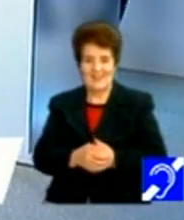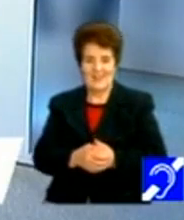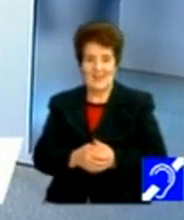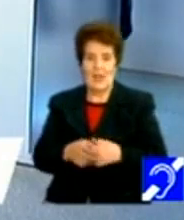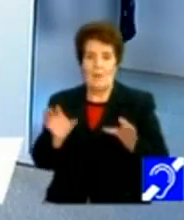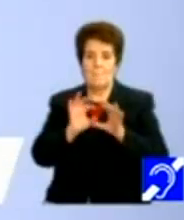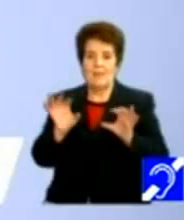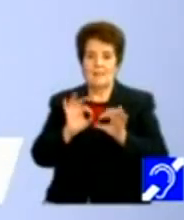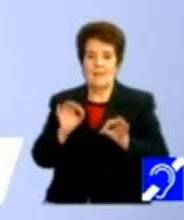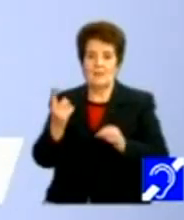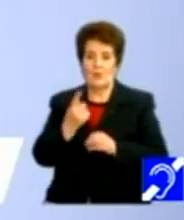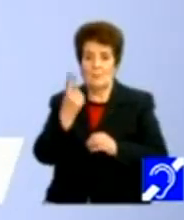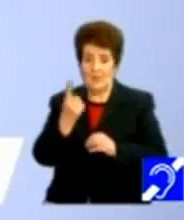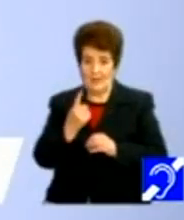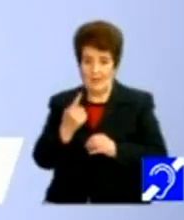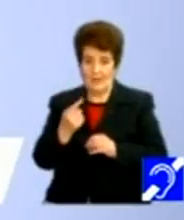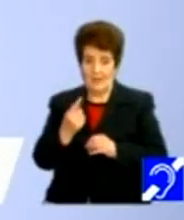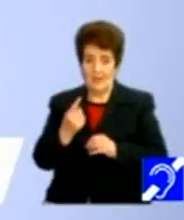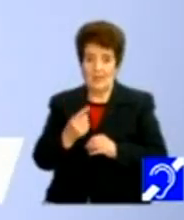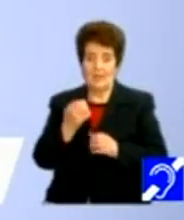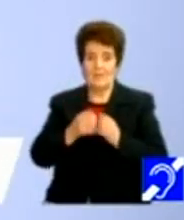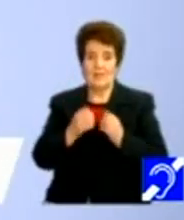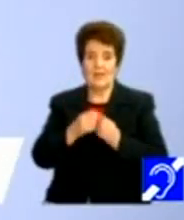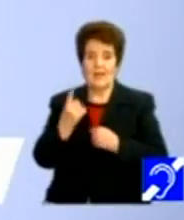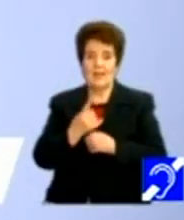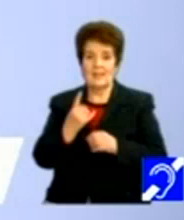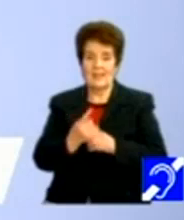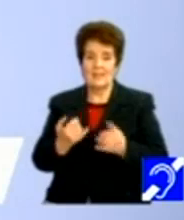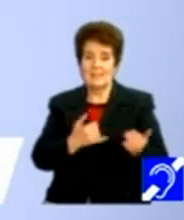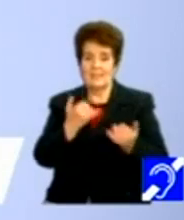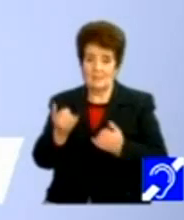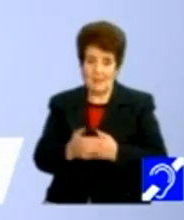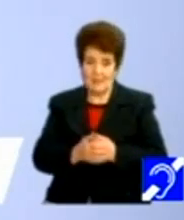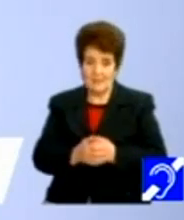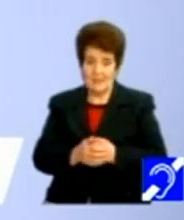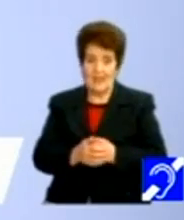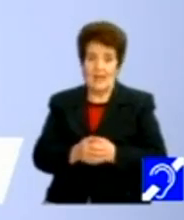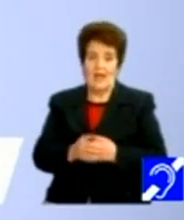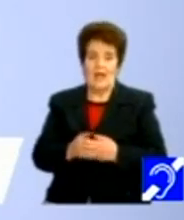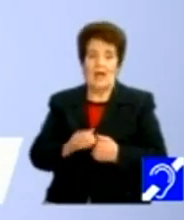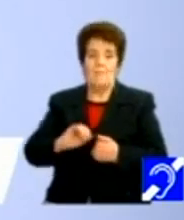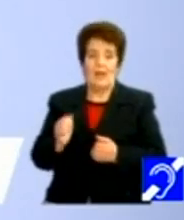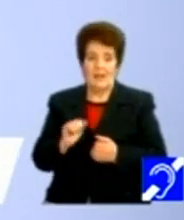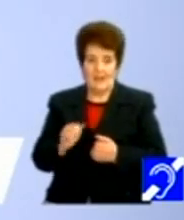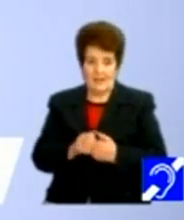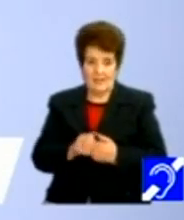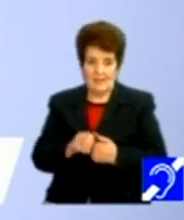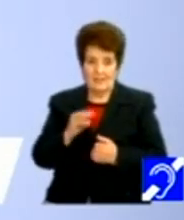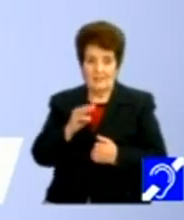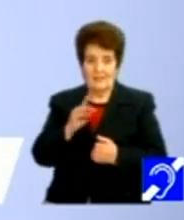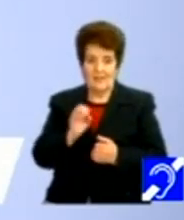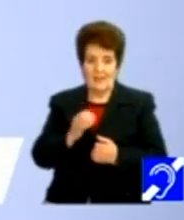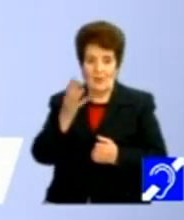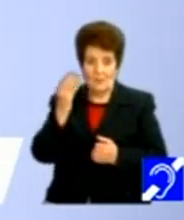Mesajul meu este unic, am să-l repet de fiecare dată. Stimați prieteni, pentru că ne aflăm la TVR